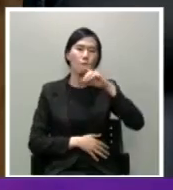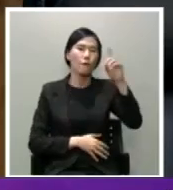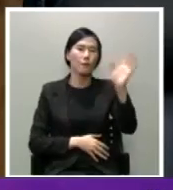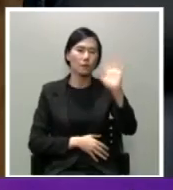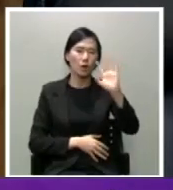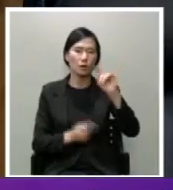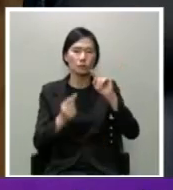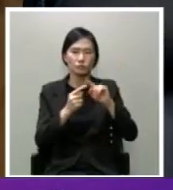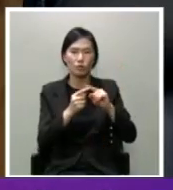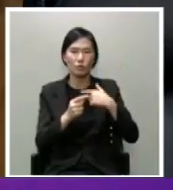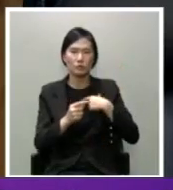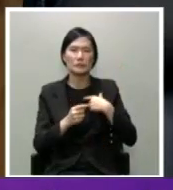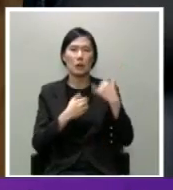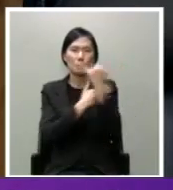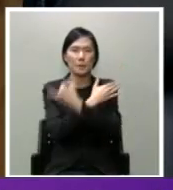หประชาชาติจะตำหนิ